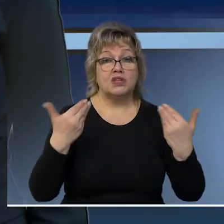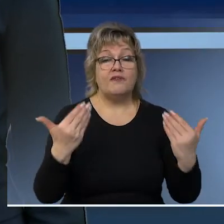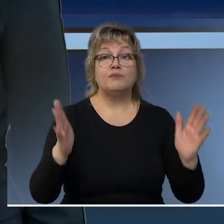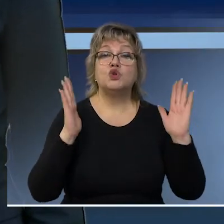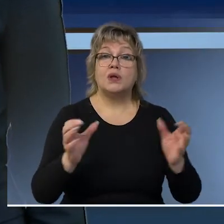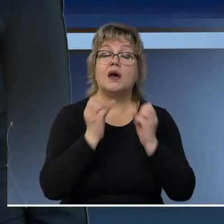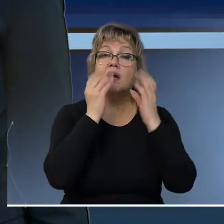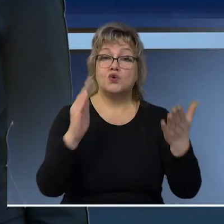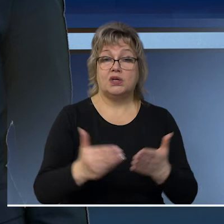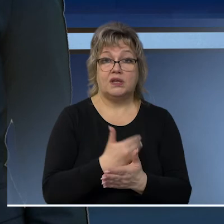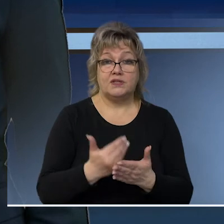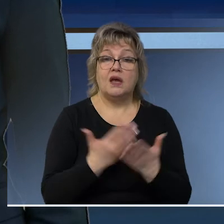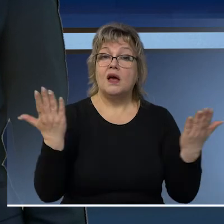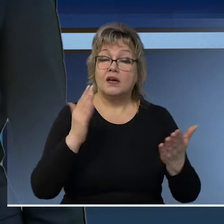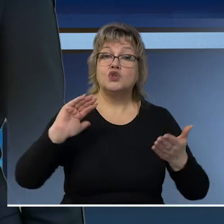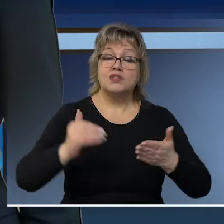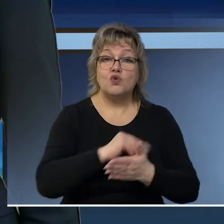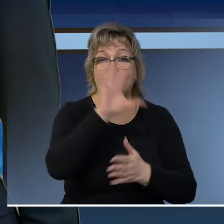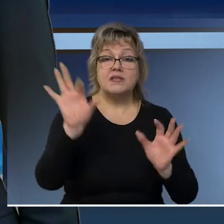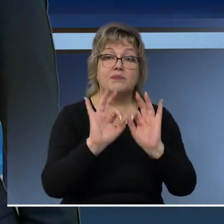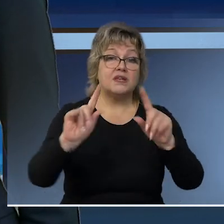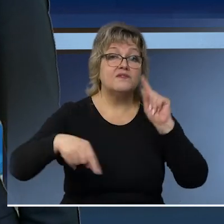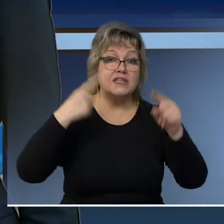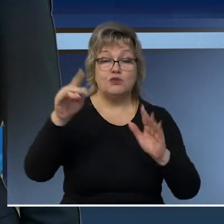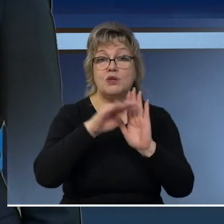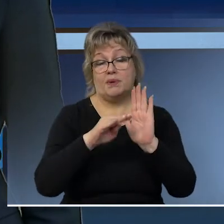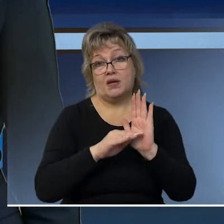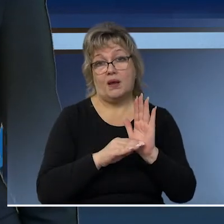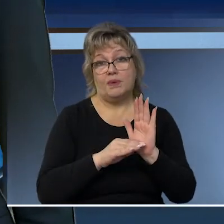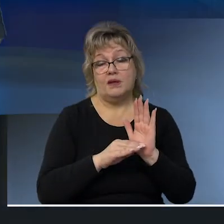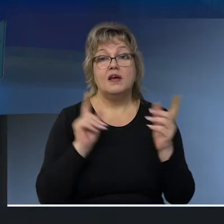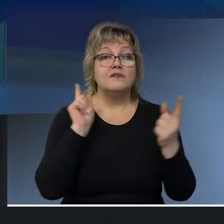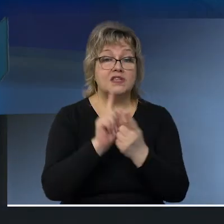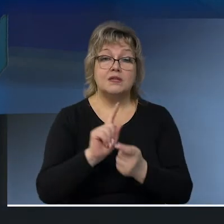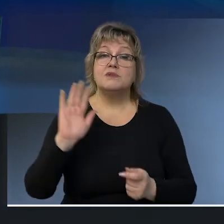Мы желаем вам только хороших новостей, о которых с удовольствием расскажем в нашей следующей